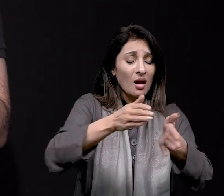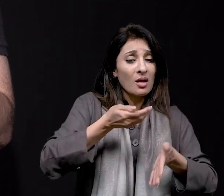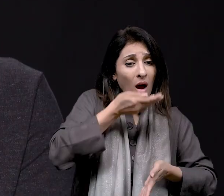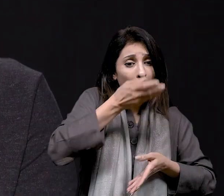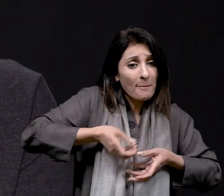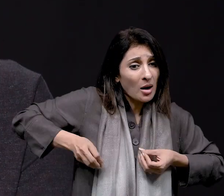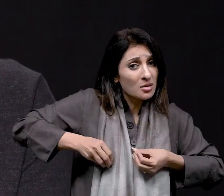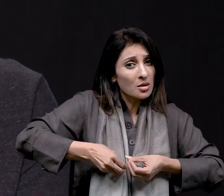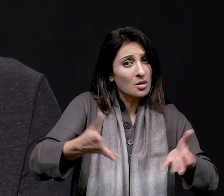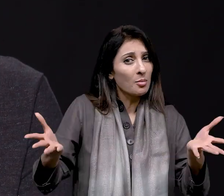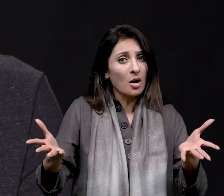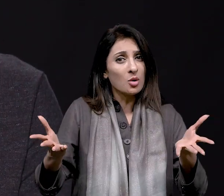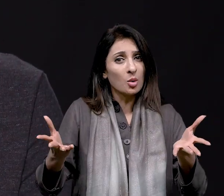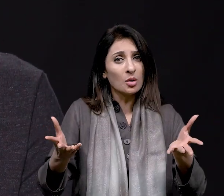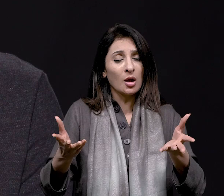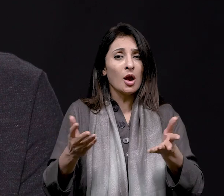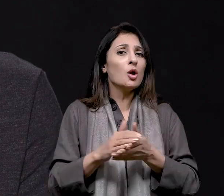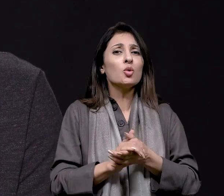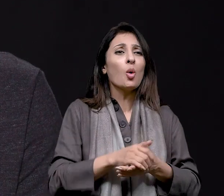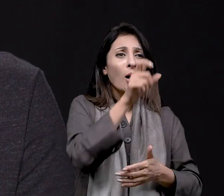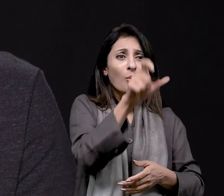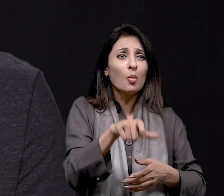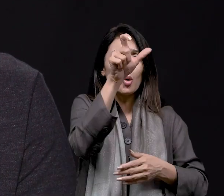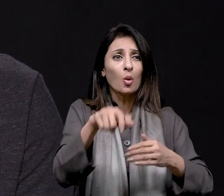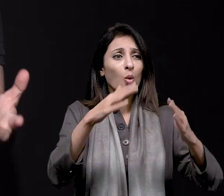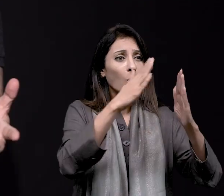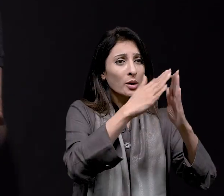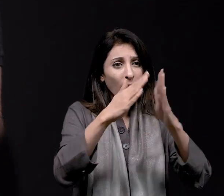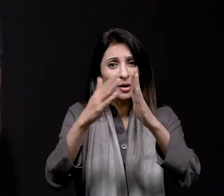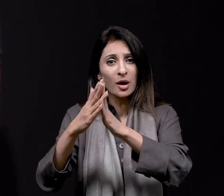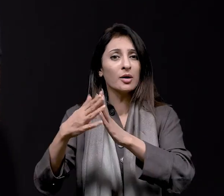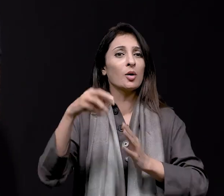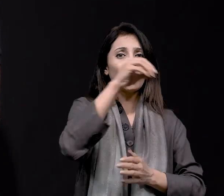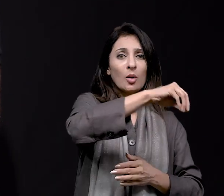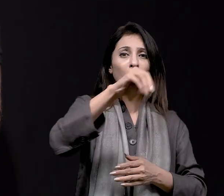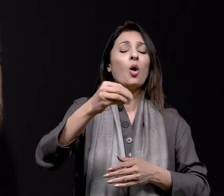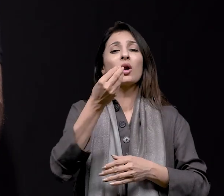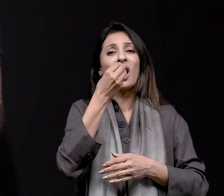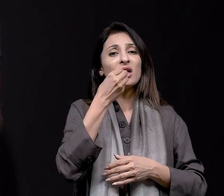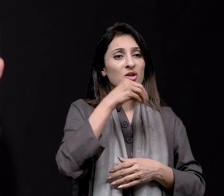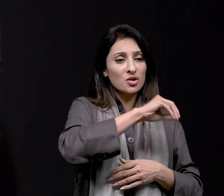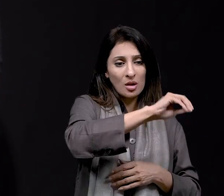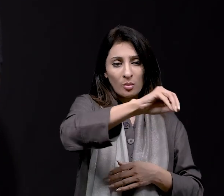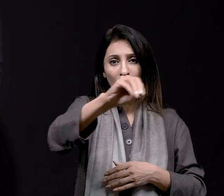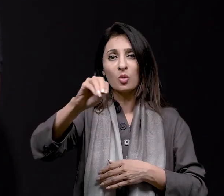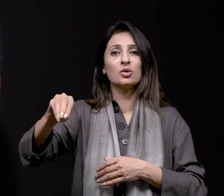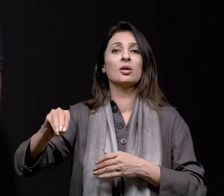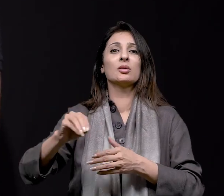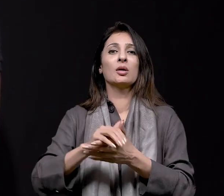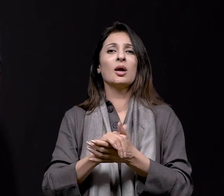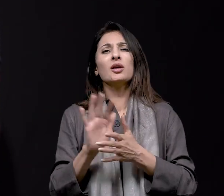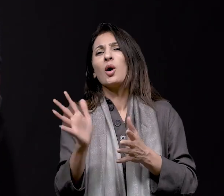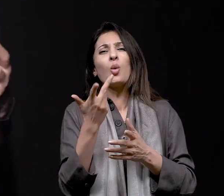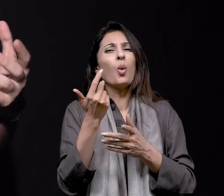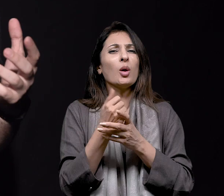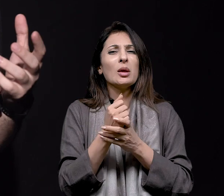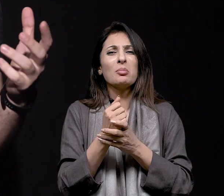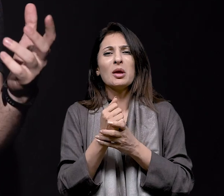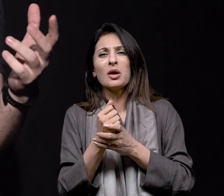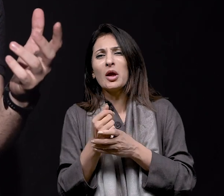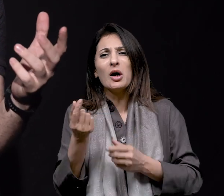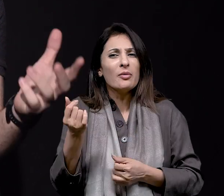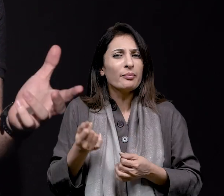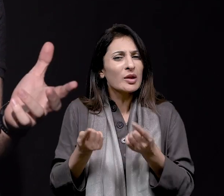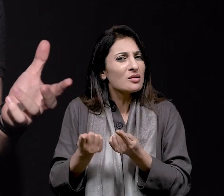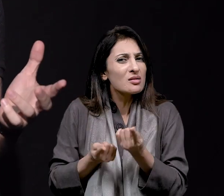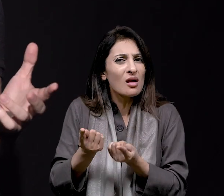تو ہمارا زیادہ تر فوکس آفت زدہ لوگوں کو ٹینٹ پہنچاتے یا راشن پہنچاتے ہوئے لگ جاتا ہے، اور آپ نے اکثر دیکھا ہوگا